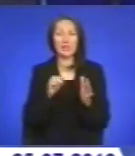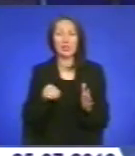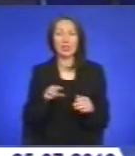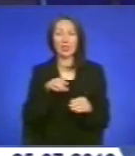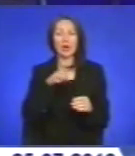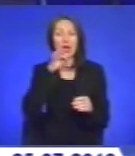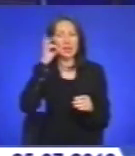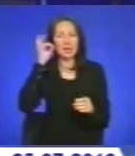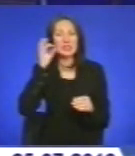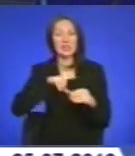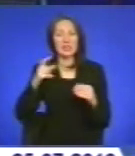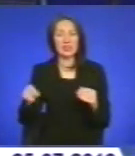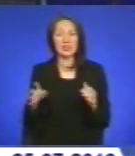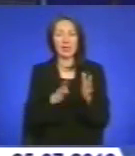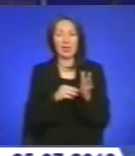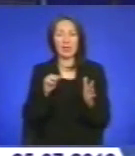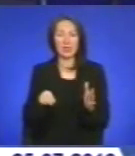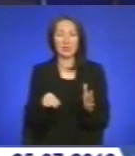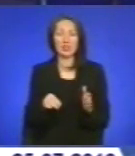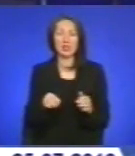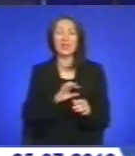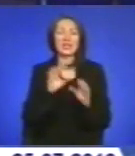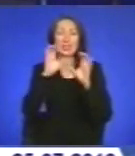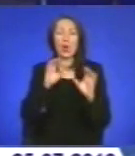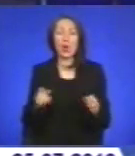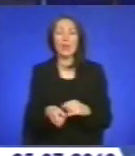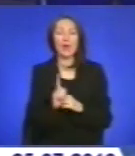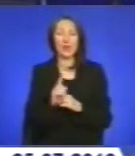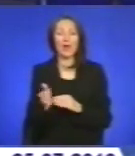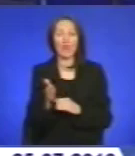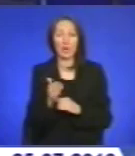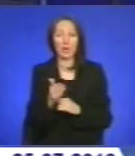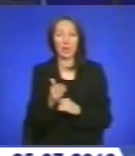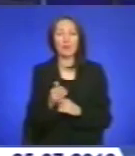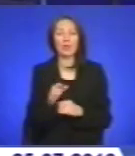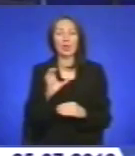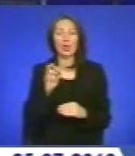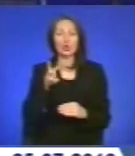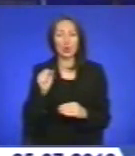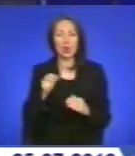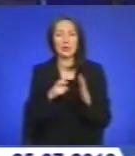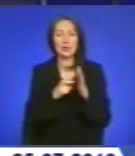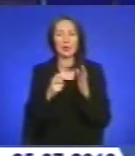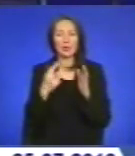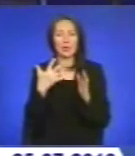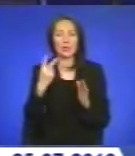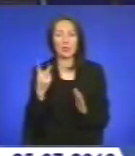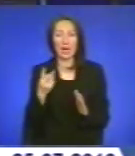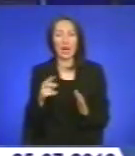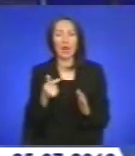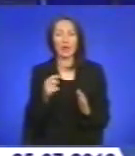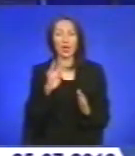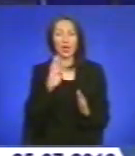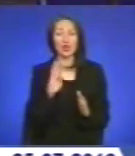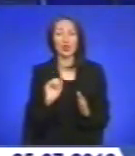незаконний вилов риби – 4,5 тисячі гривень. За осетрових – за сома – 752 гривні. За щуку –